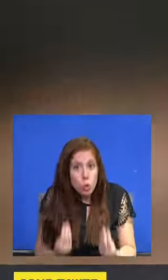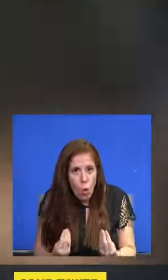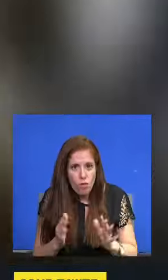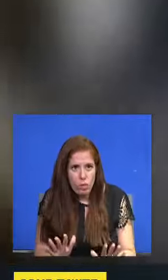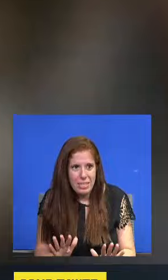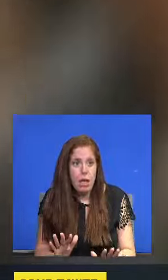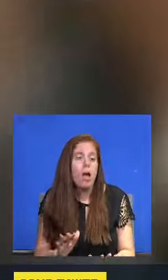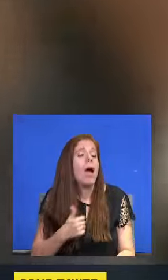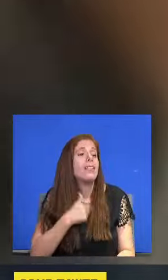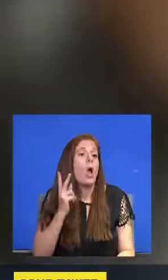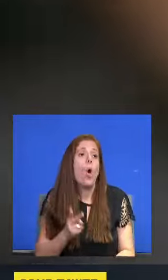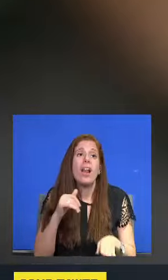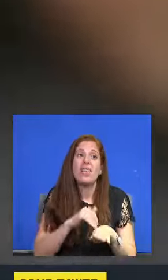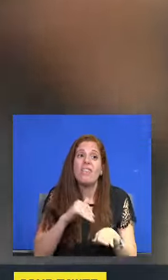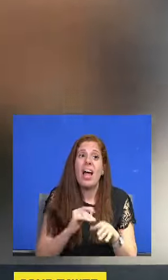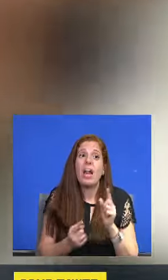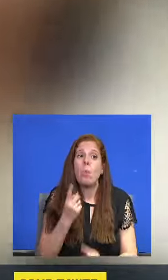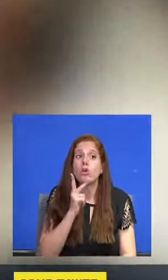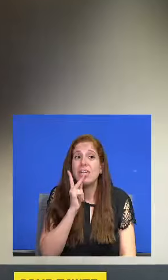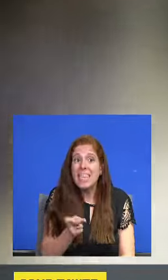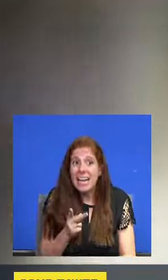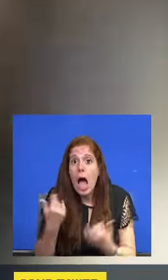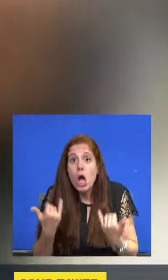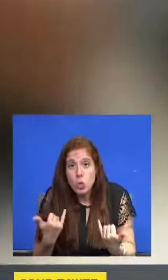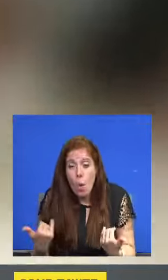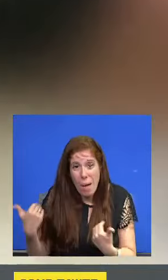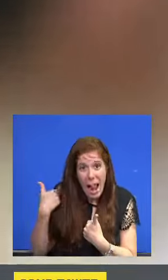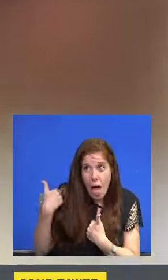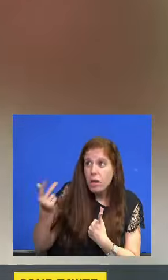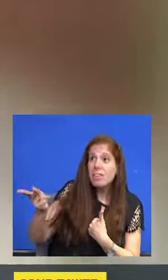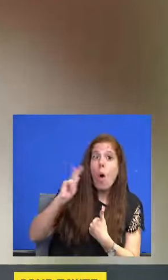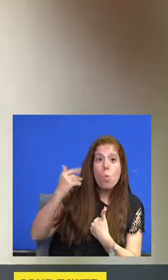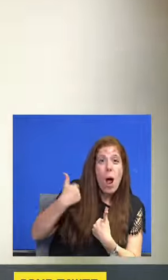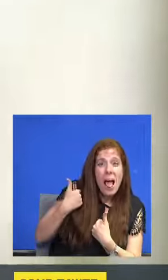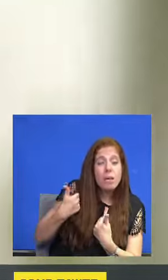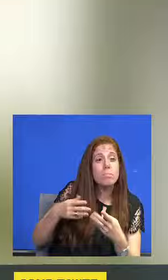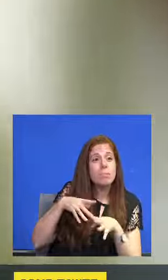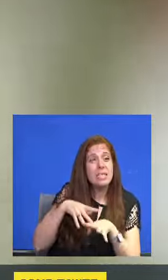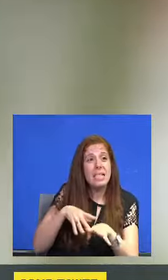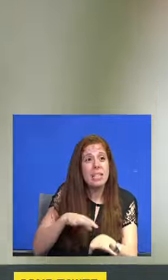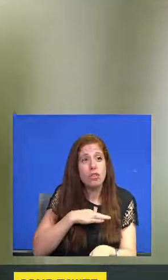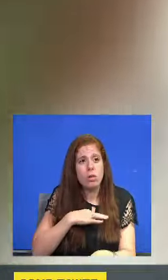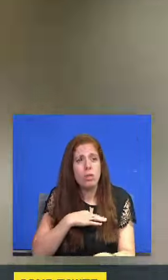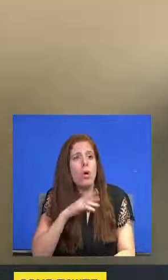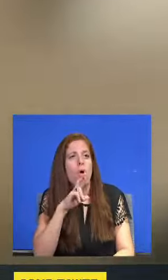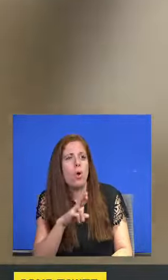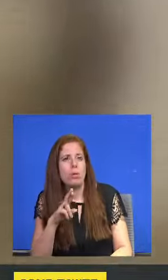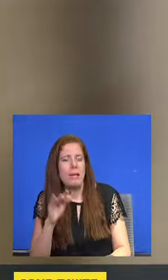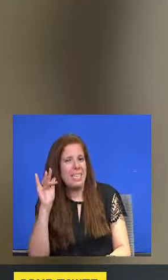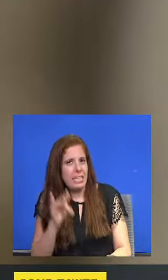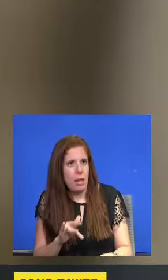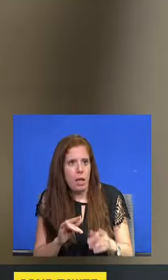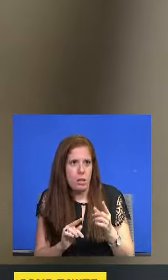החוק. אני יכול לדווח על אירוע של יריקה היום, עליי, בצעדה שלי. רוטמן גינה את התופעה, החתמה על התנהלות